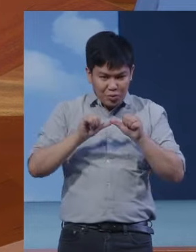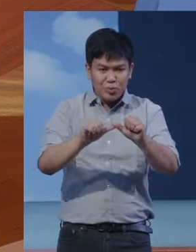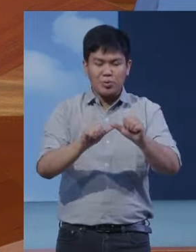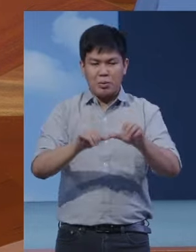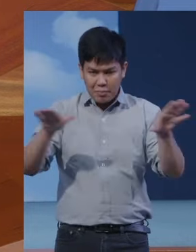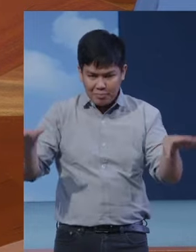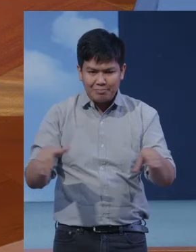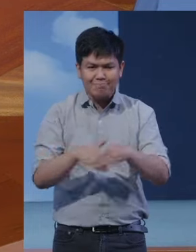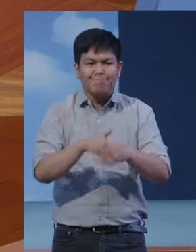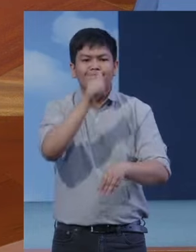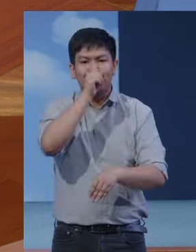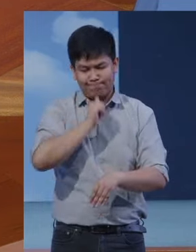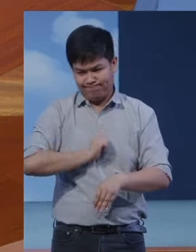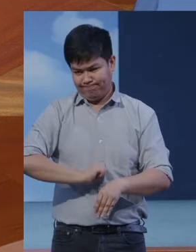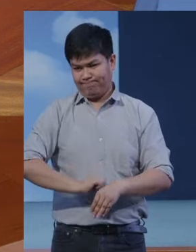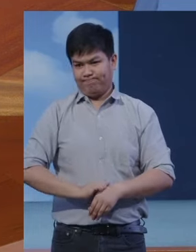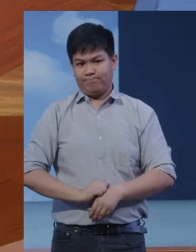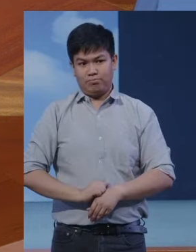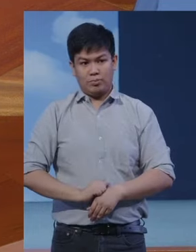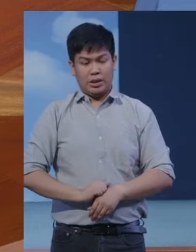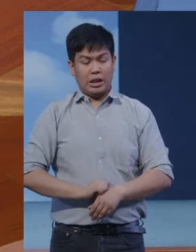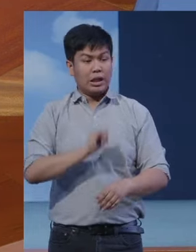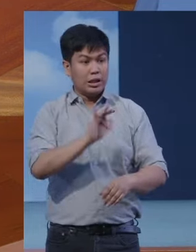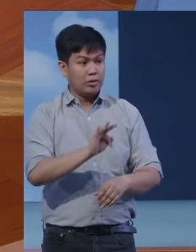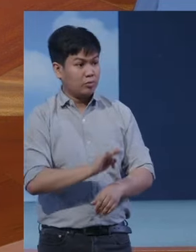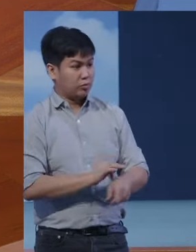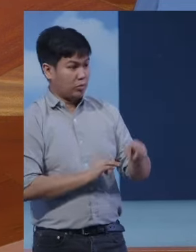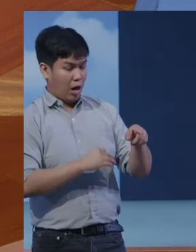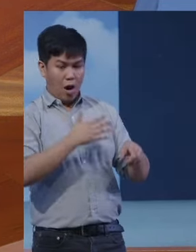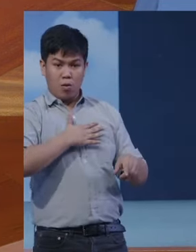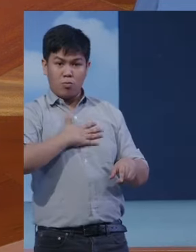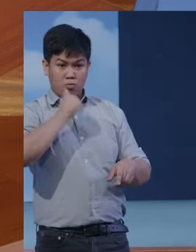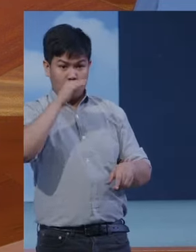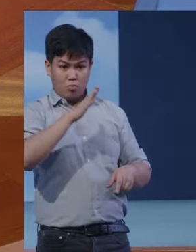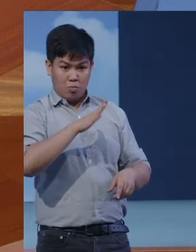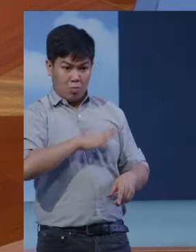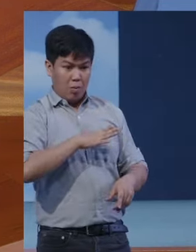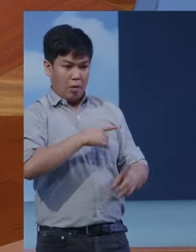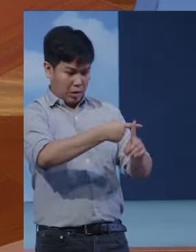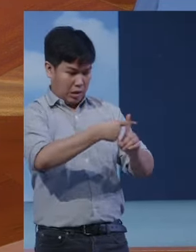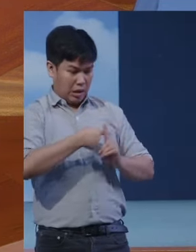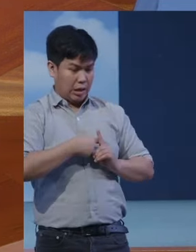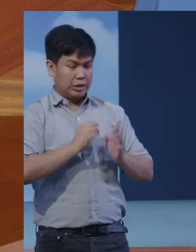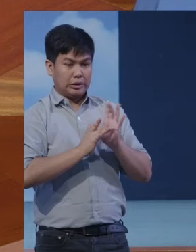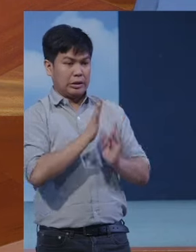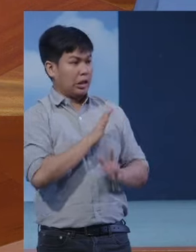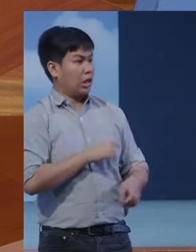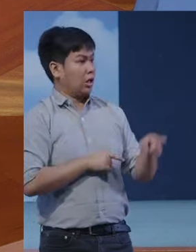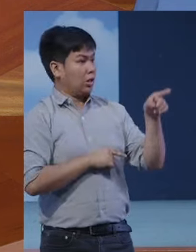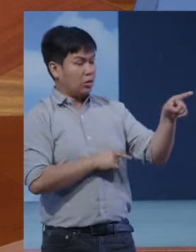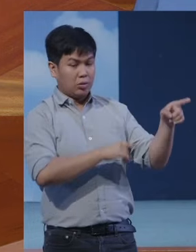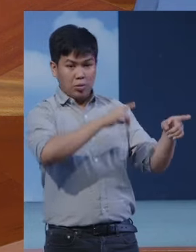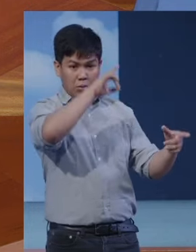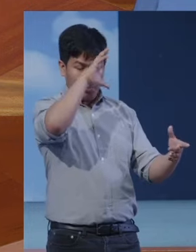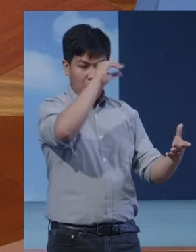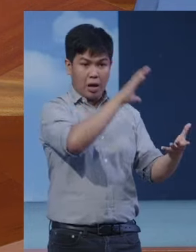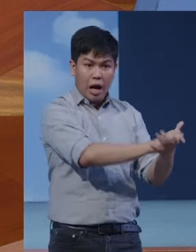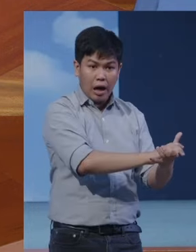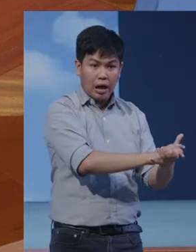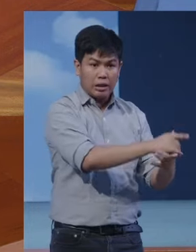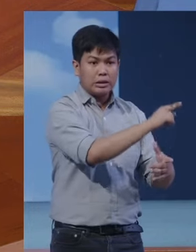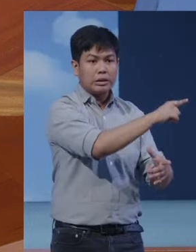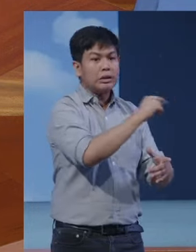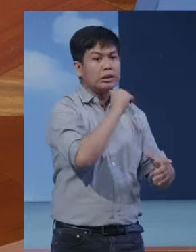married if any woman has a husband Who is an unbeliever and he consents to live with her She should not divorce him Ano ang